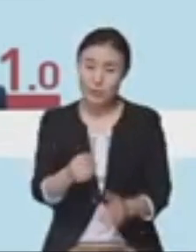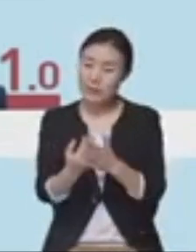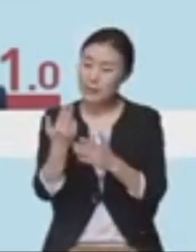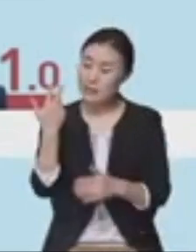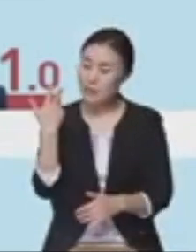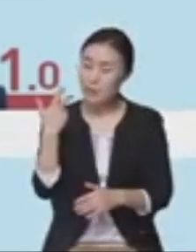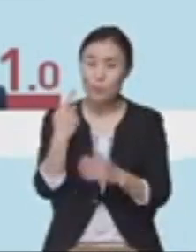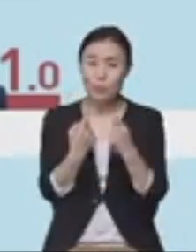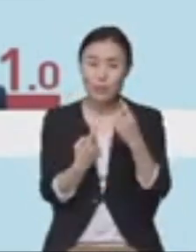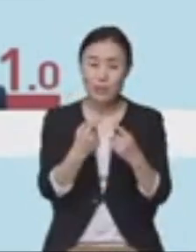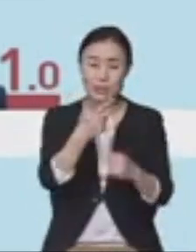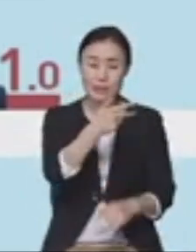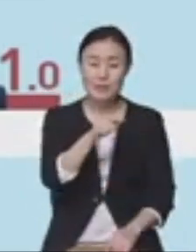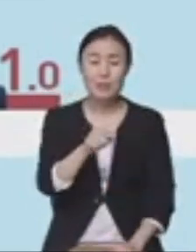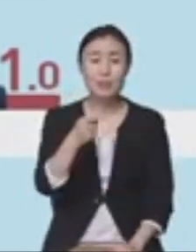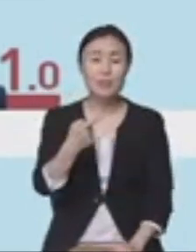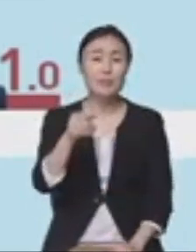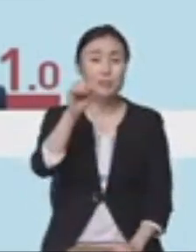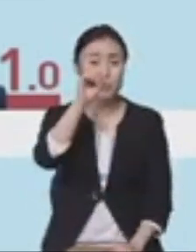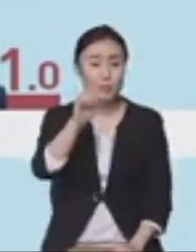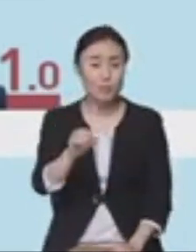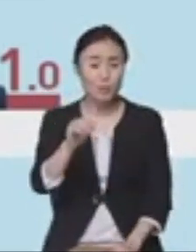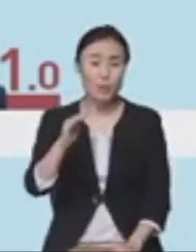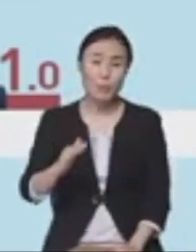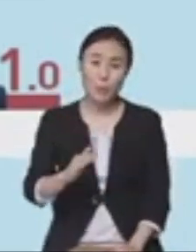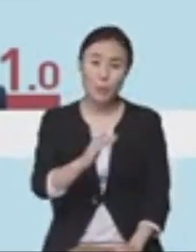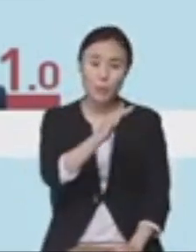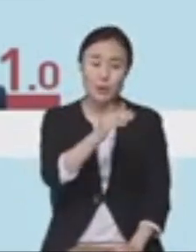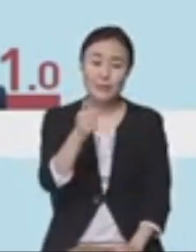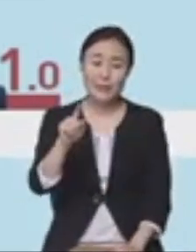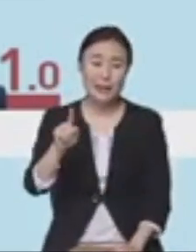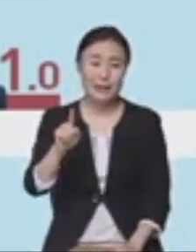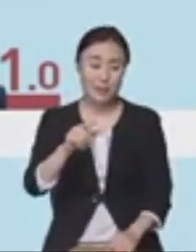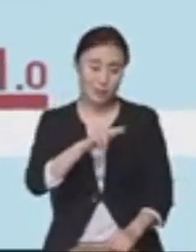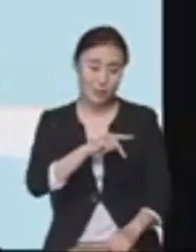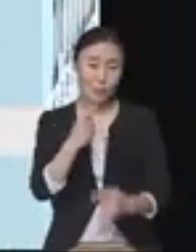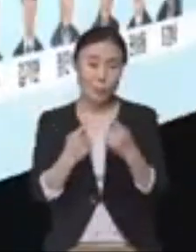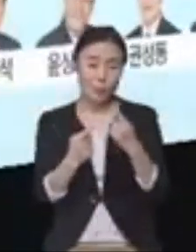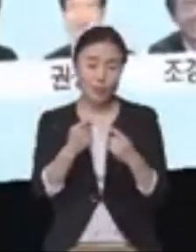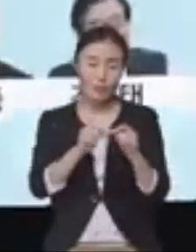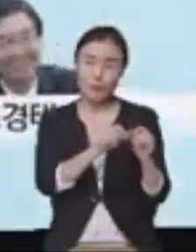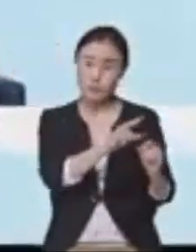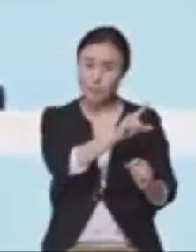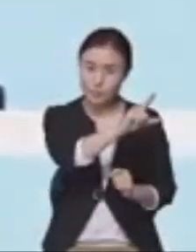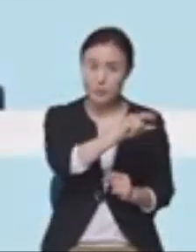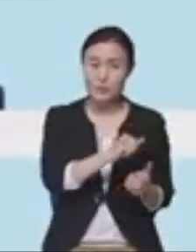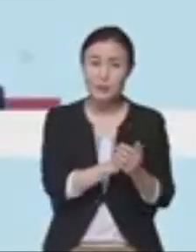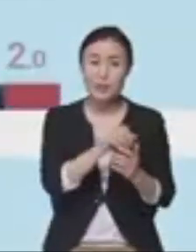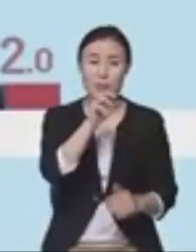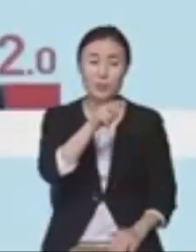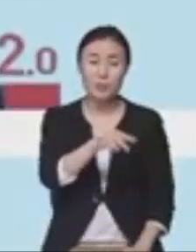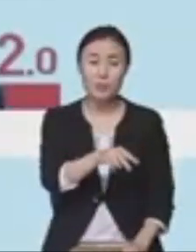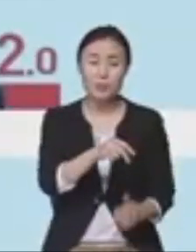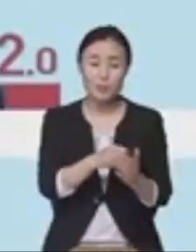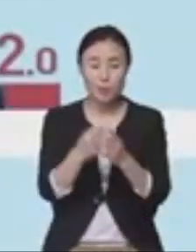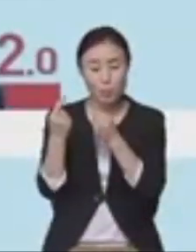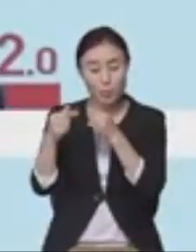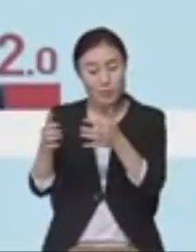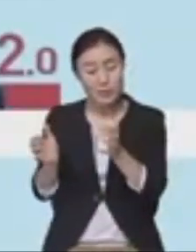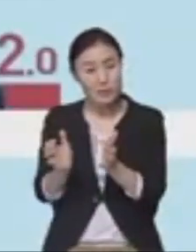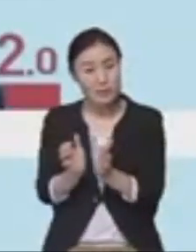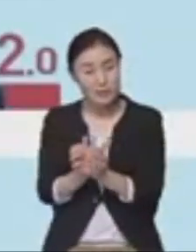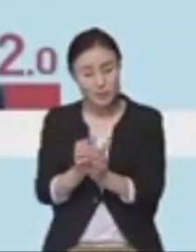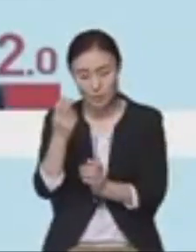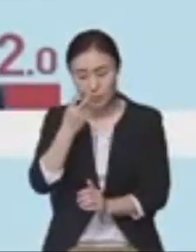지난주보다 7.1% 포인트 상승하며 나경원 전 의원과의 격차를 벌렸습니다 유승민 전 의원은 보수층을